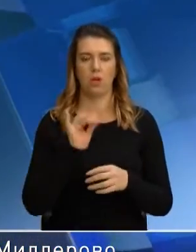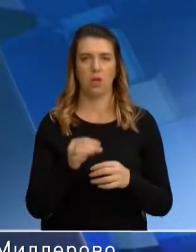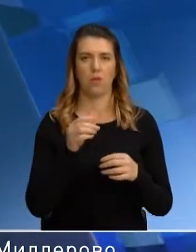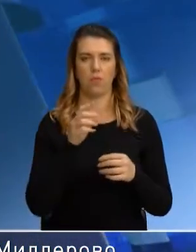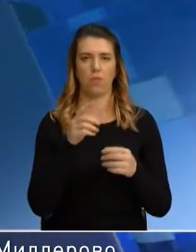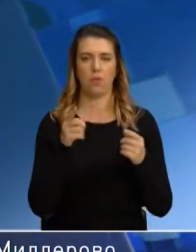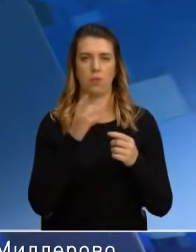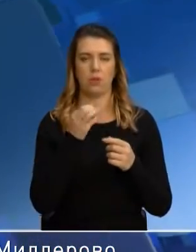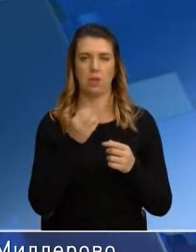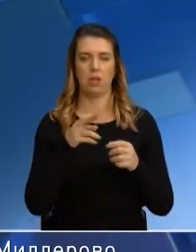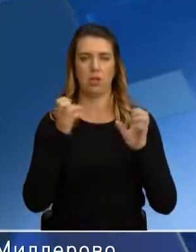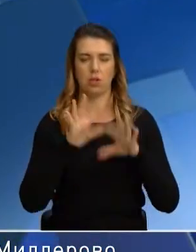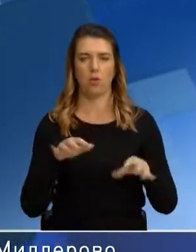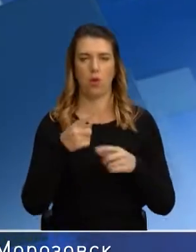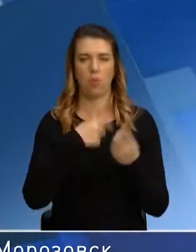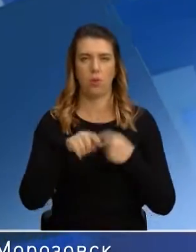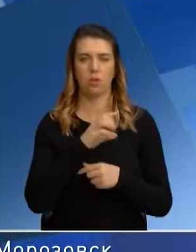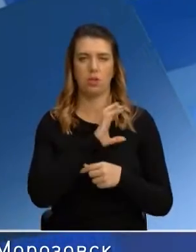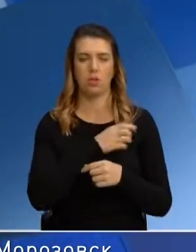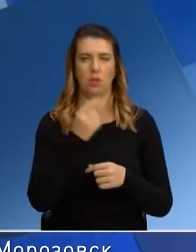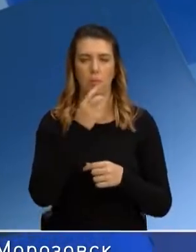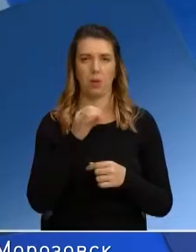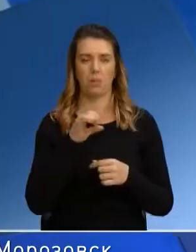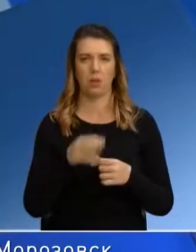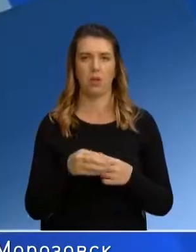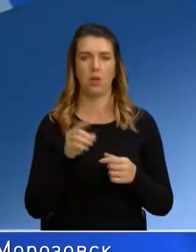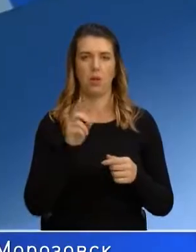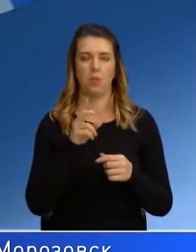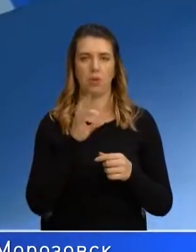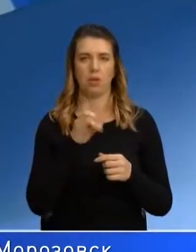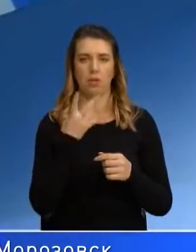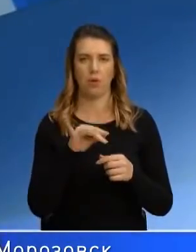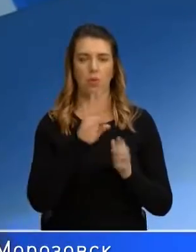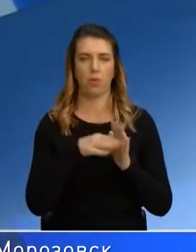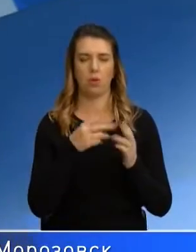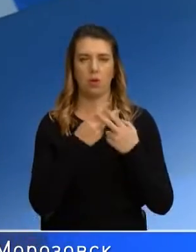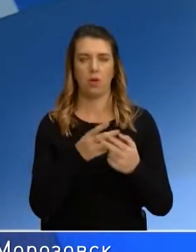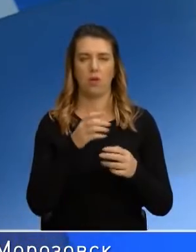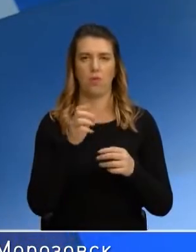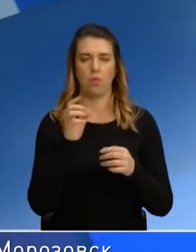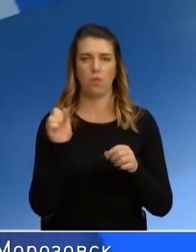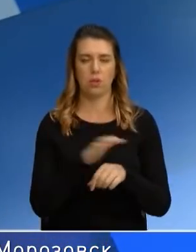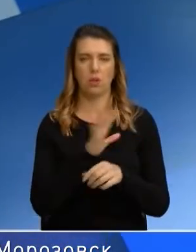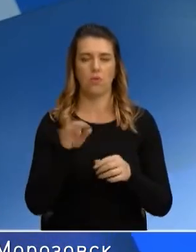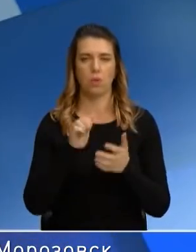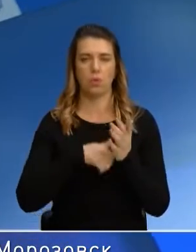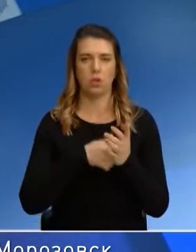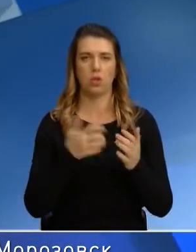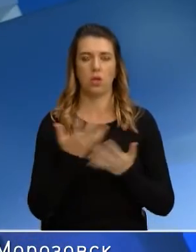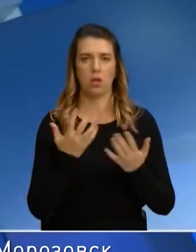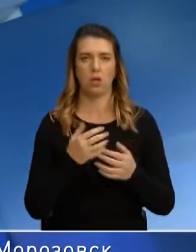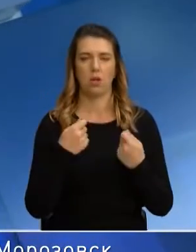уголовное дело по статье незаконный оборот сильнодействующих препаратов подозреваемый под стражей выясняются все участники